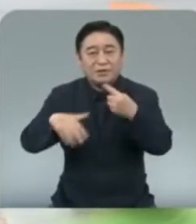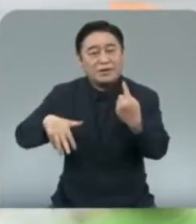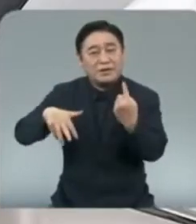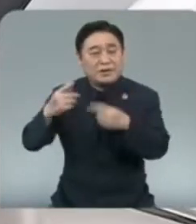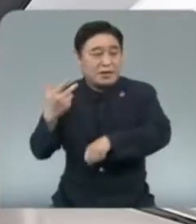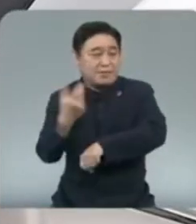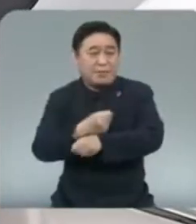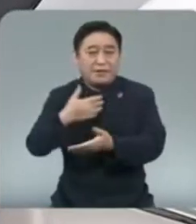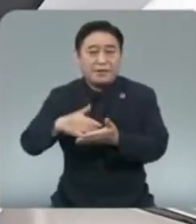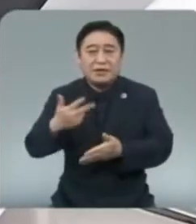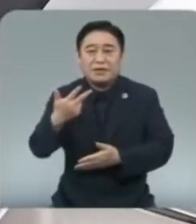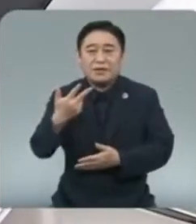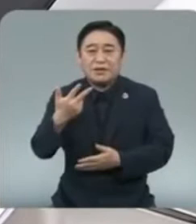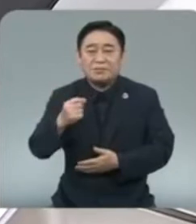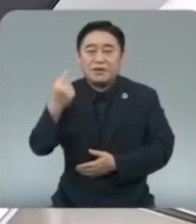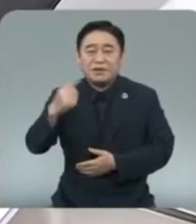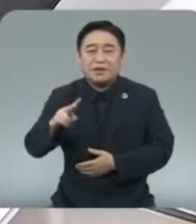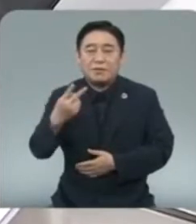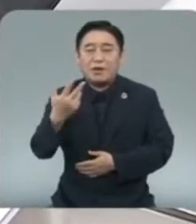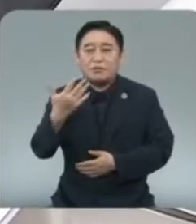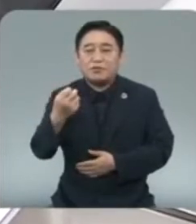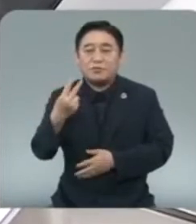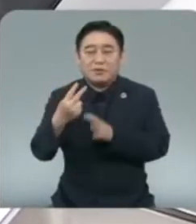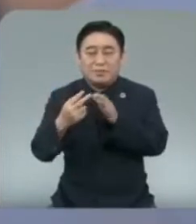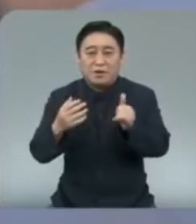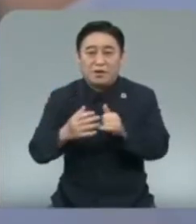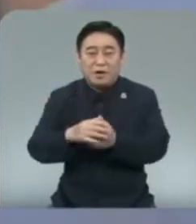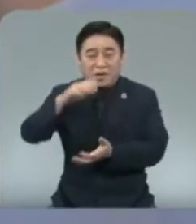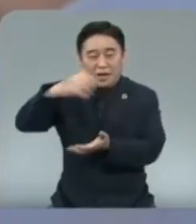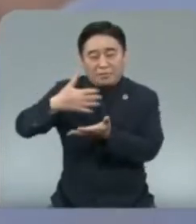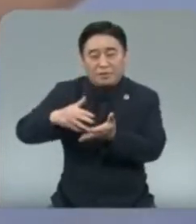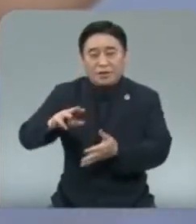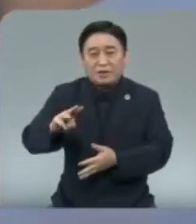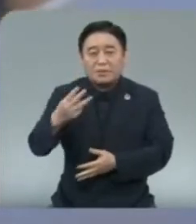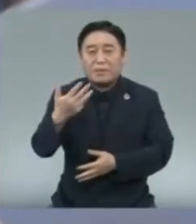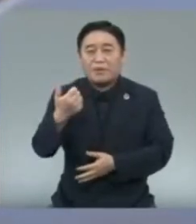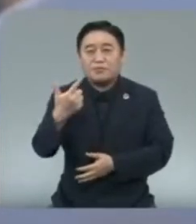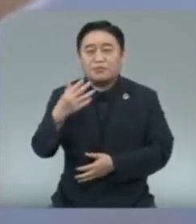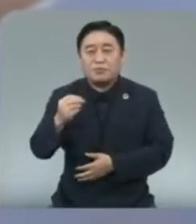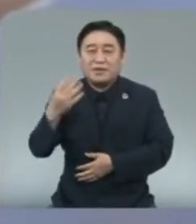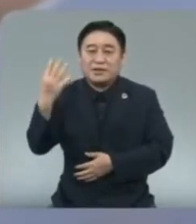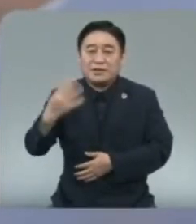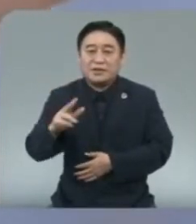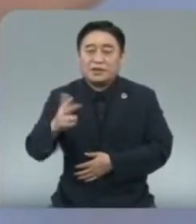백신 접종자는 7만 1,292명으로 누적 386만